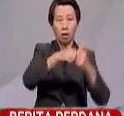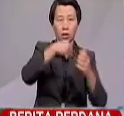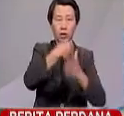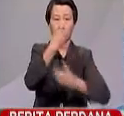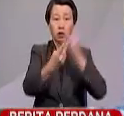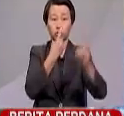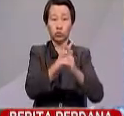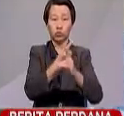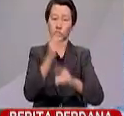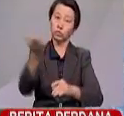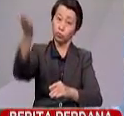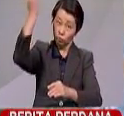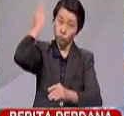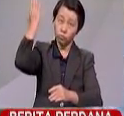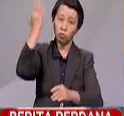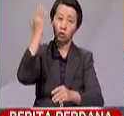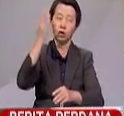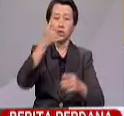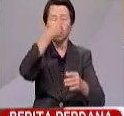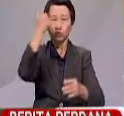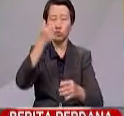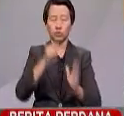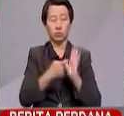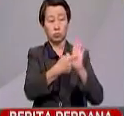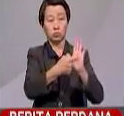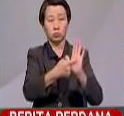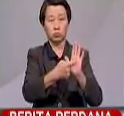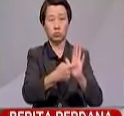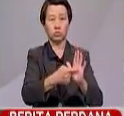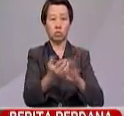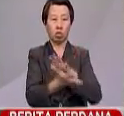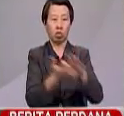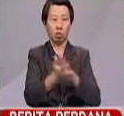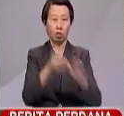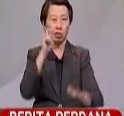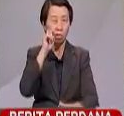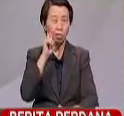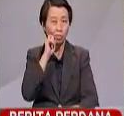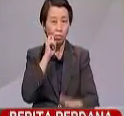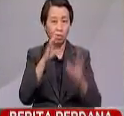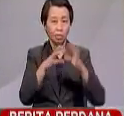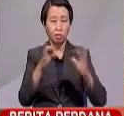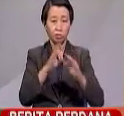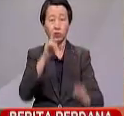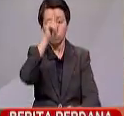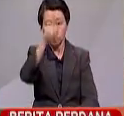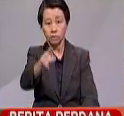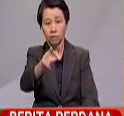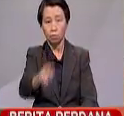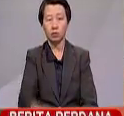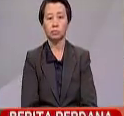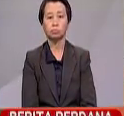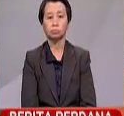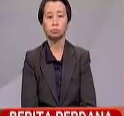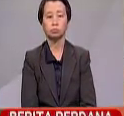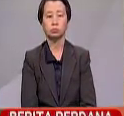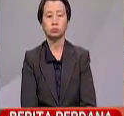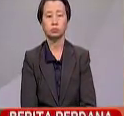dunia hiburan pada suatu ketika dahulu kerana mengetengahkan isu homoseksual berdasarkan kisah benar.